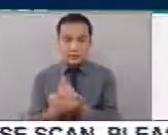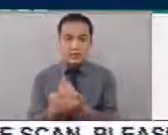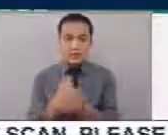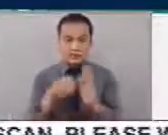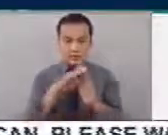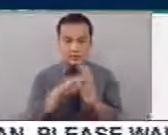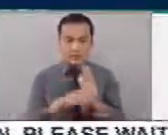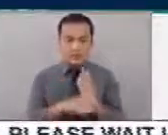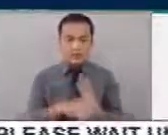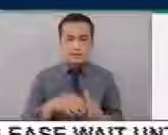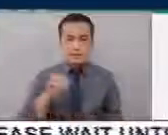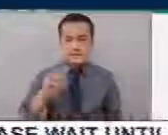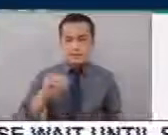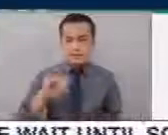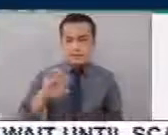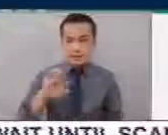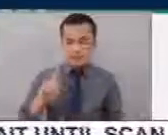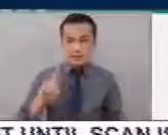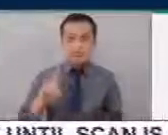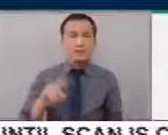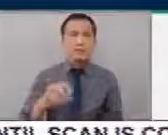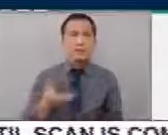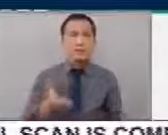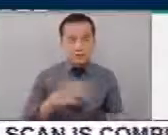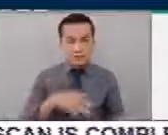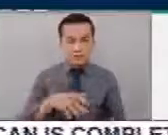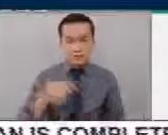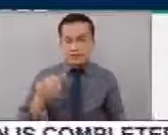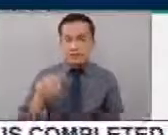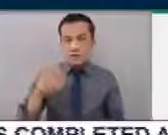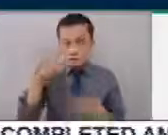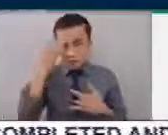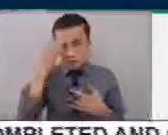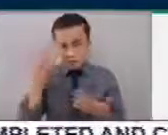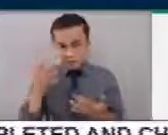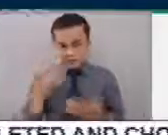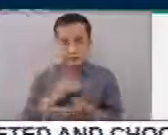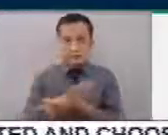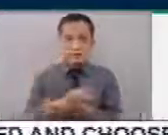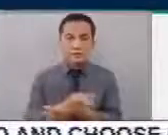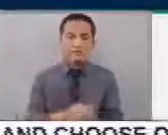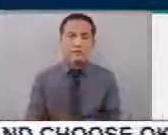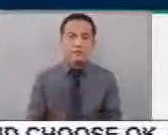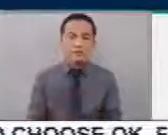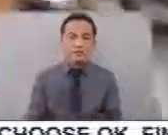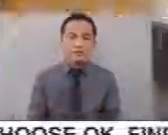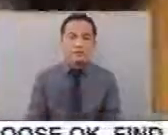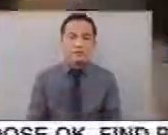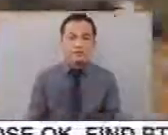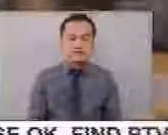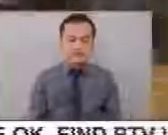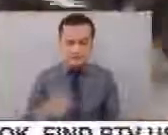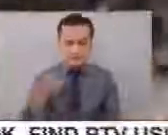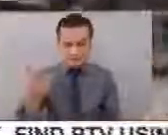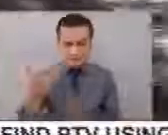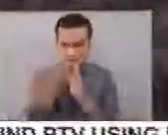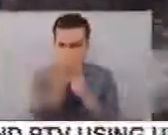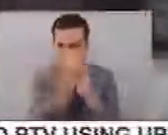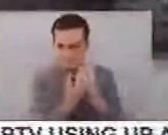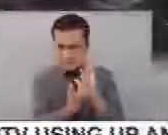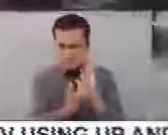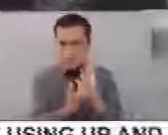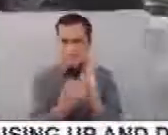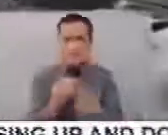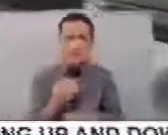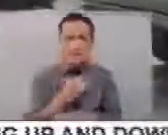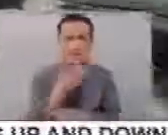according to sa allowed sa law, pwede siyang papaspason, mauna na ang ato ang ginabuhat sa pagkakaroon. Sa ngayon, may shortage